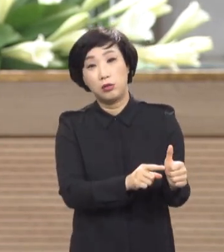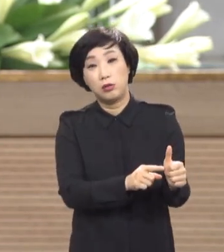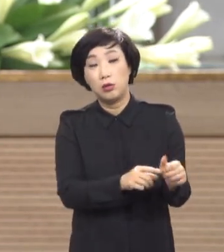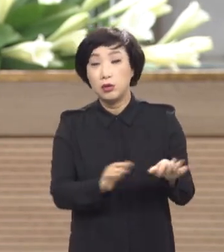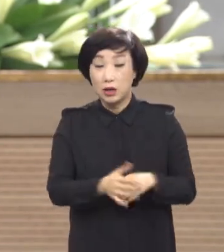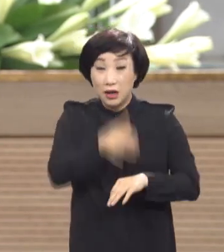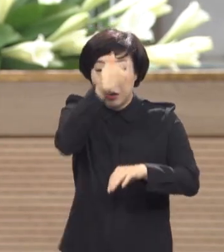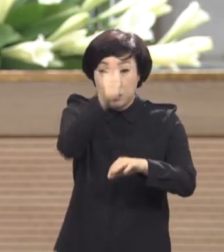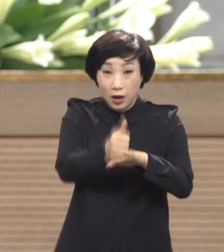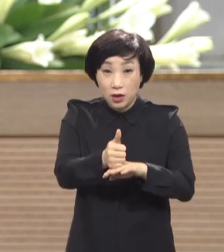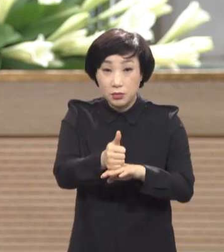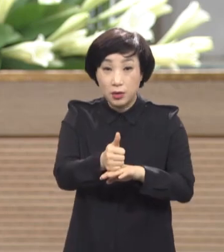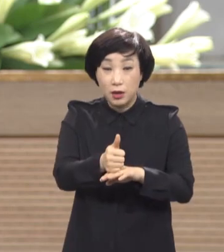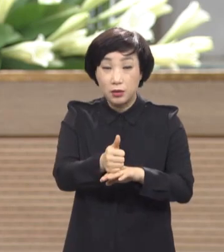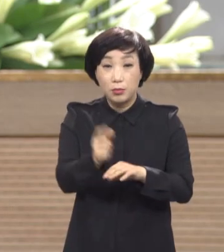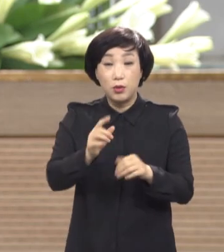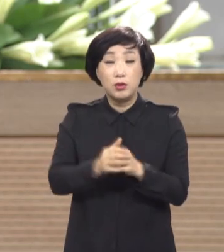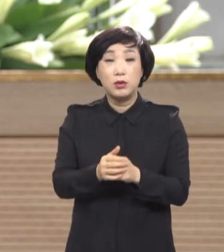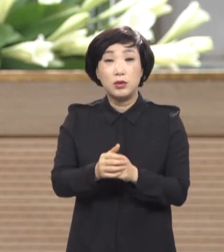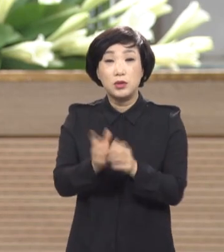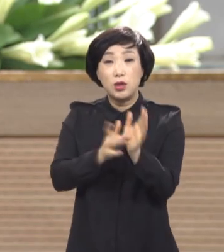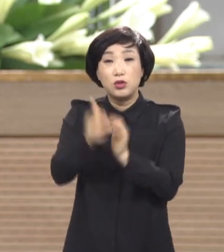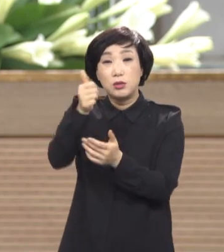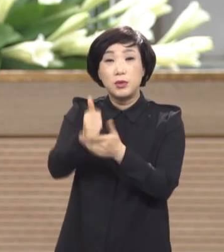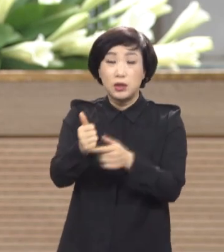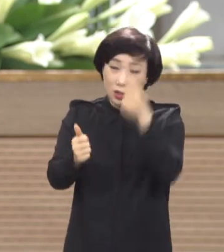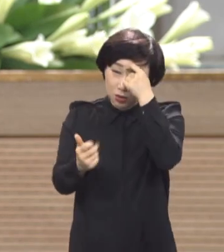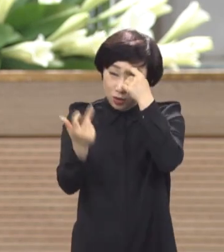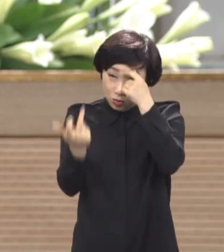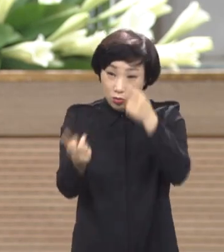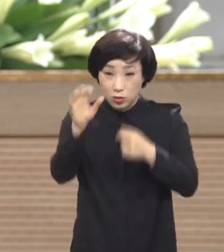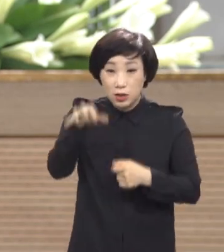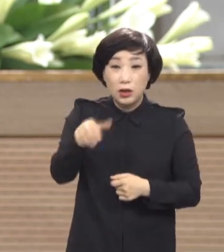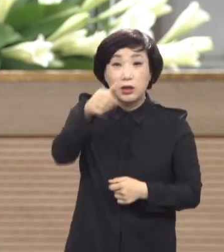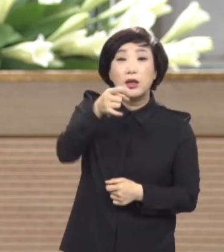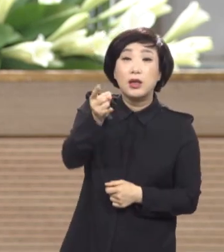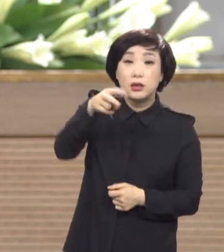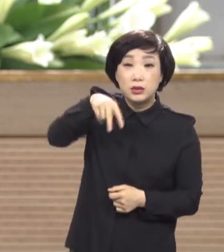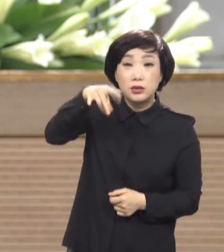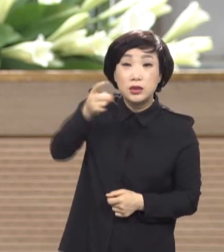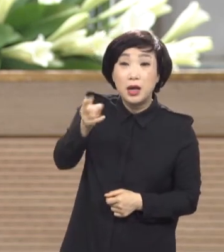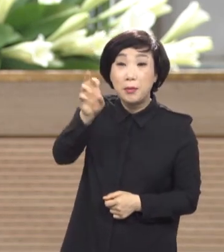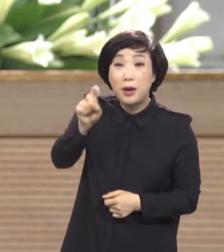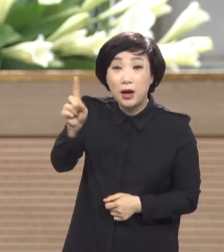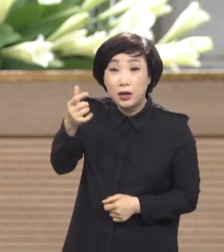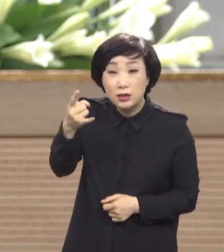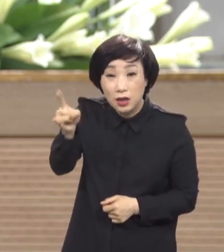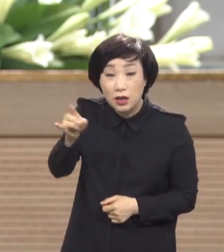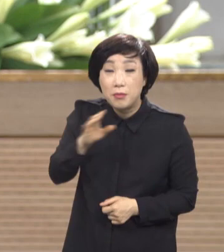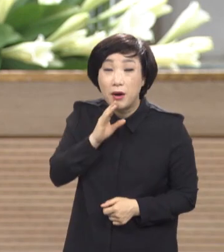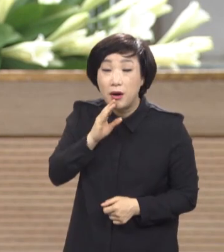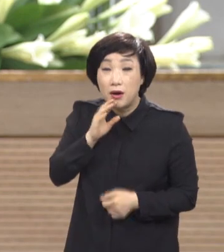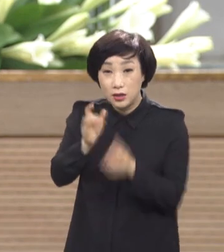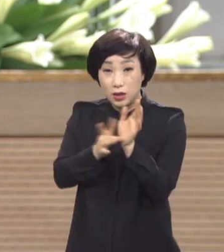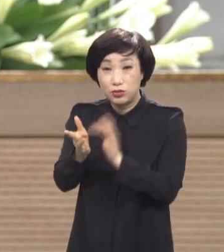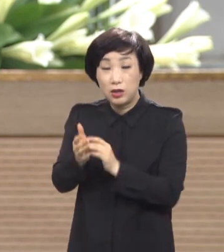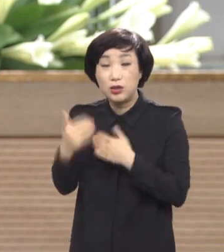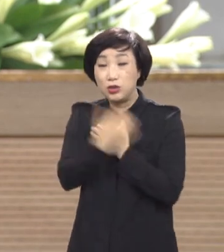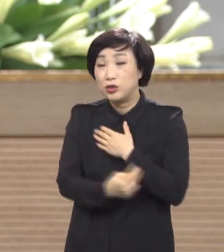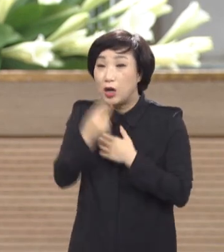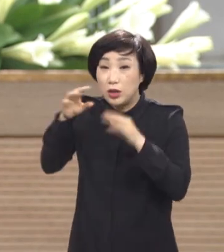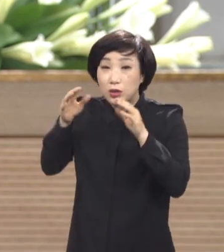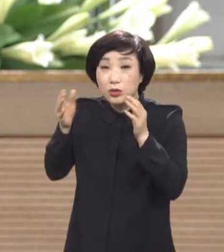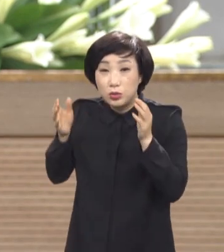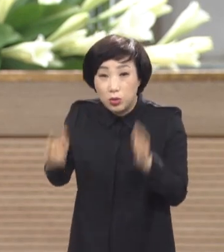마지막 저녁에 계신 만에 동산에 올라가 자기가 육신을 잇고 이 땅에 사는 동안의